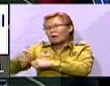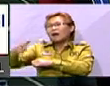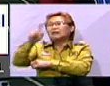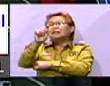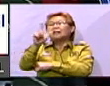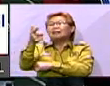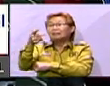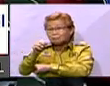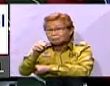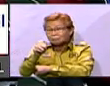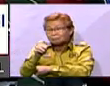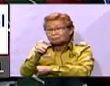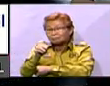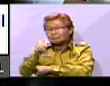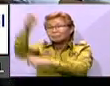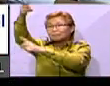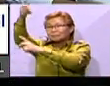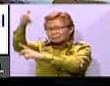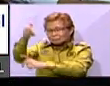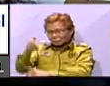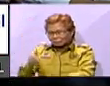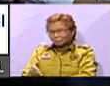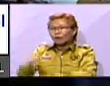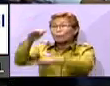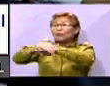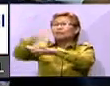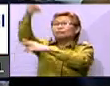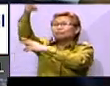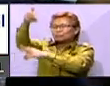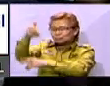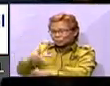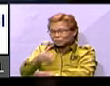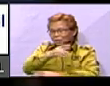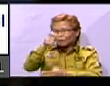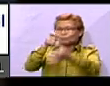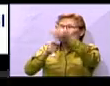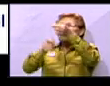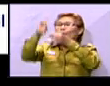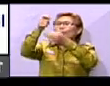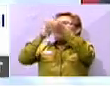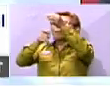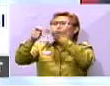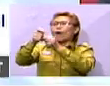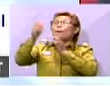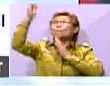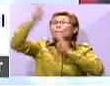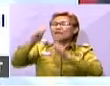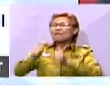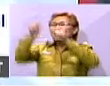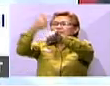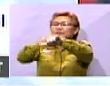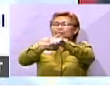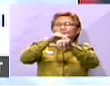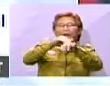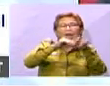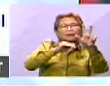tldm yang menurunkan bendera Union Jack British dan mengibarkan bendera persekutuan Tanah Melayu buat pertama kalinya Pada